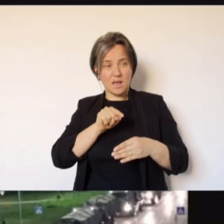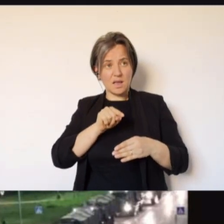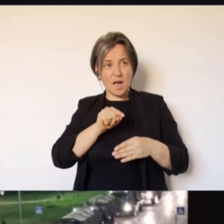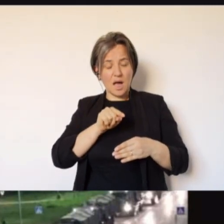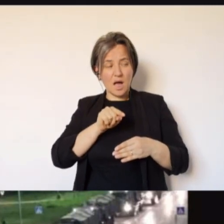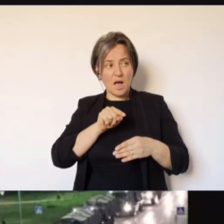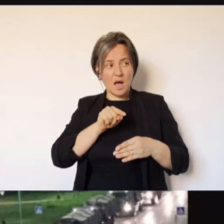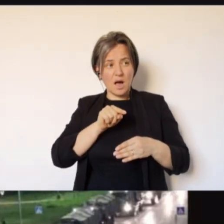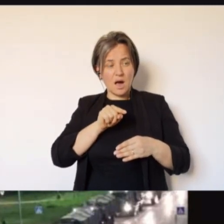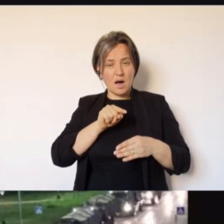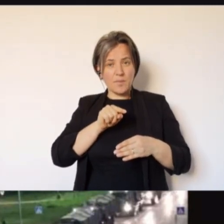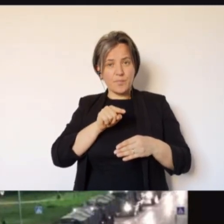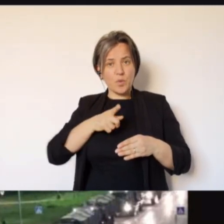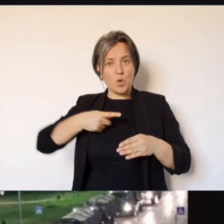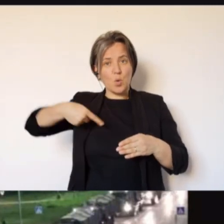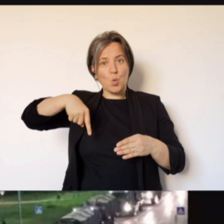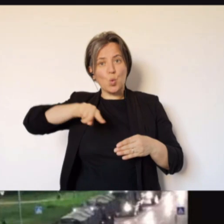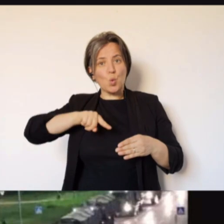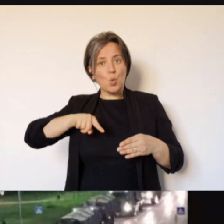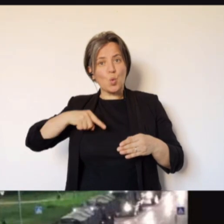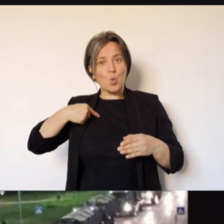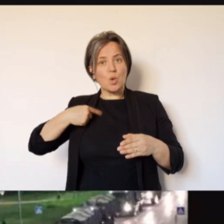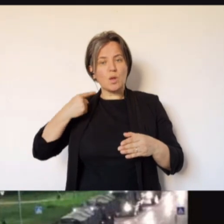un po' tutti dovremmo